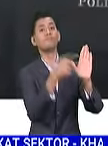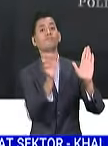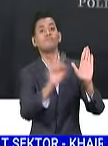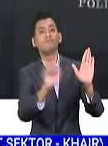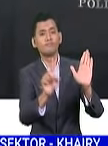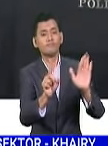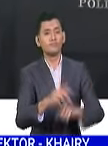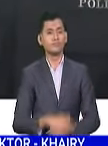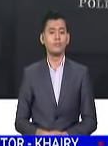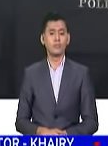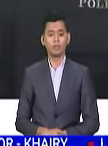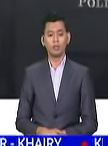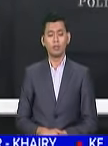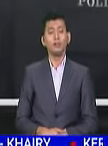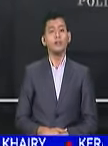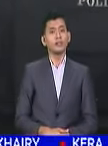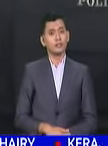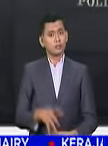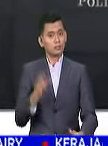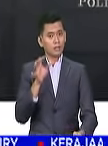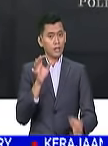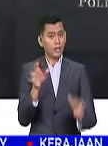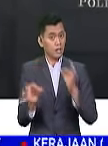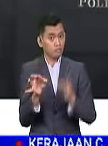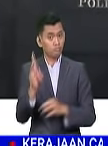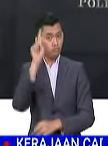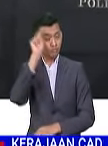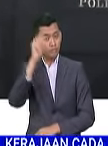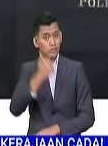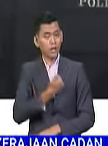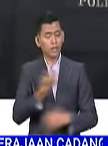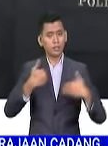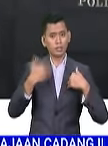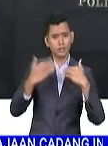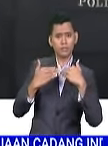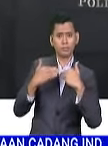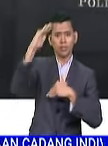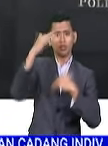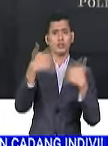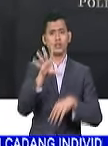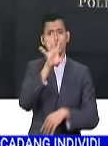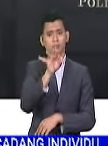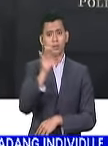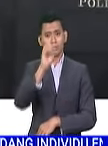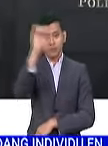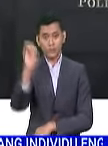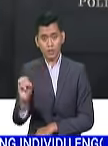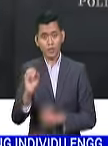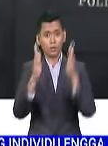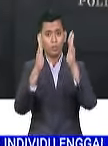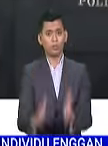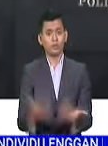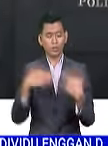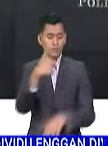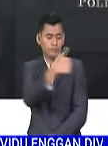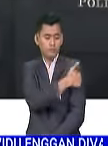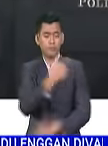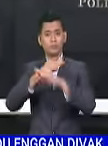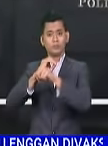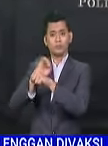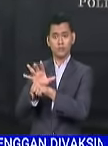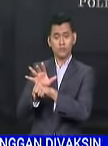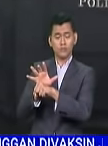Kita tengok, bahawa di Terengganu sini pun lebih sudah mencapai 90% yang telah divaksin golongan